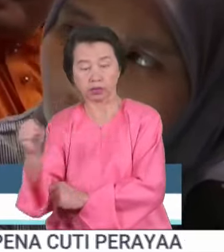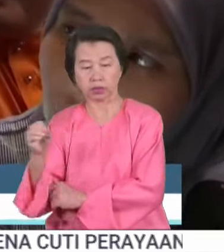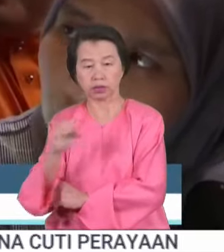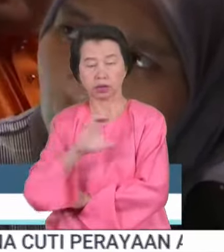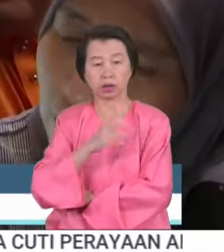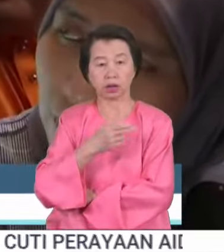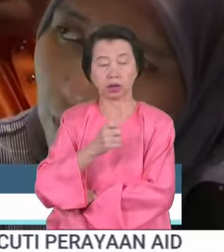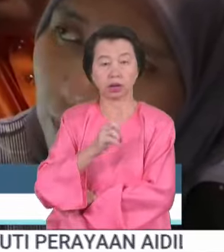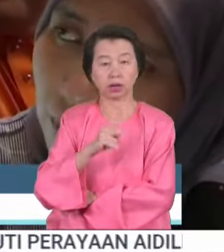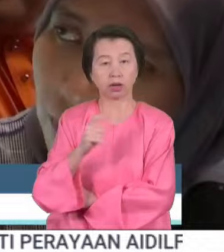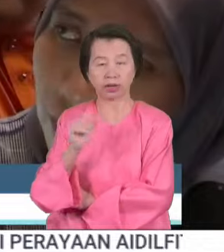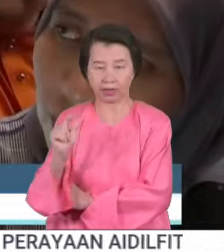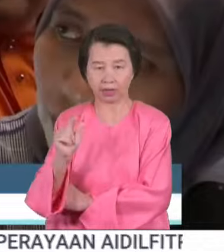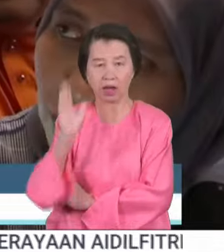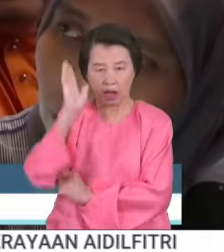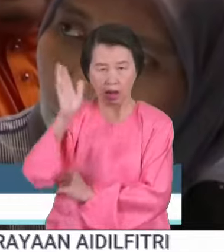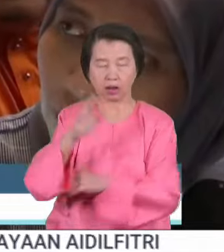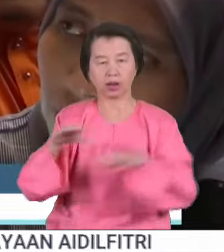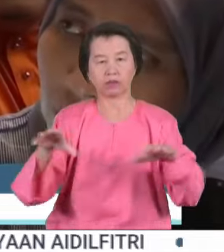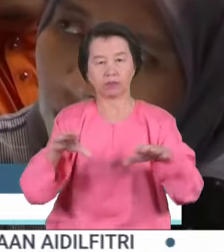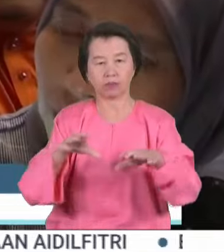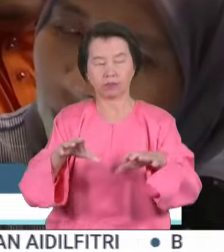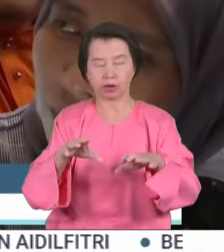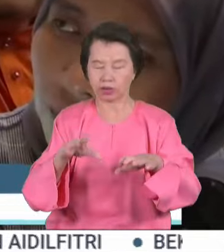Merapuh sana. Itu yang akan dibuat oleh